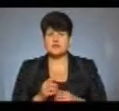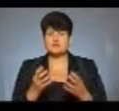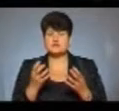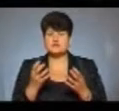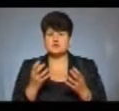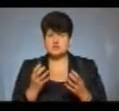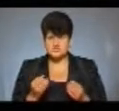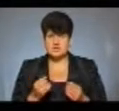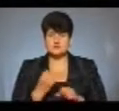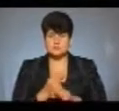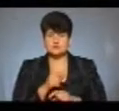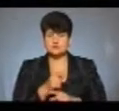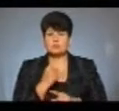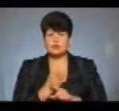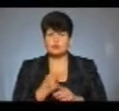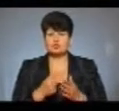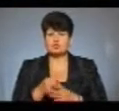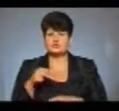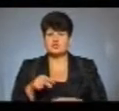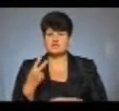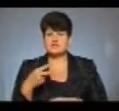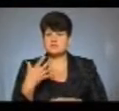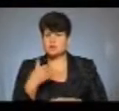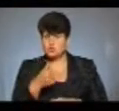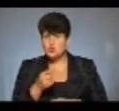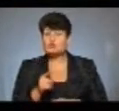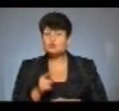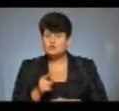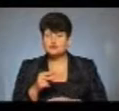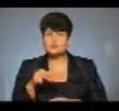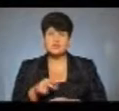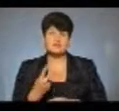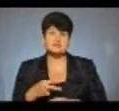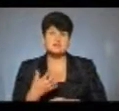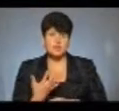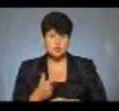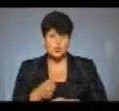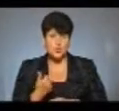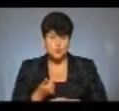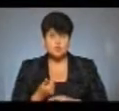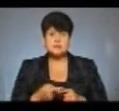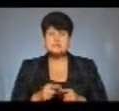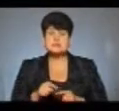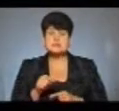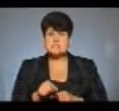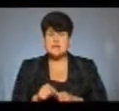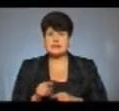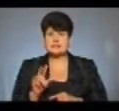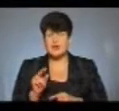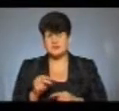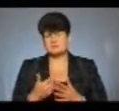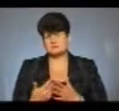накласти на нього мораторій до 2025 року. Ну, чому до 2025 року? Це дата